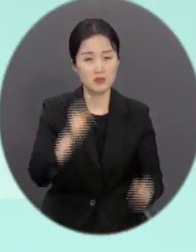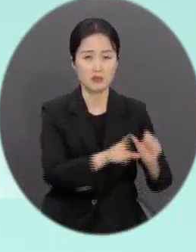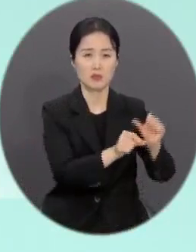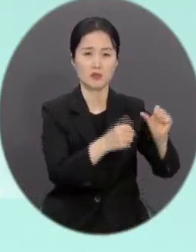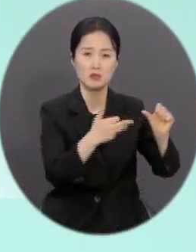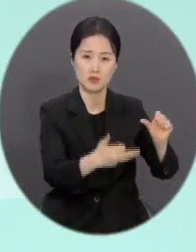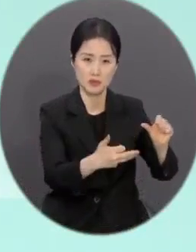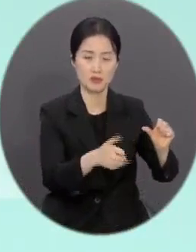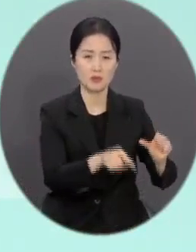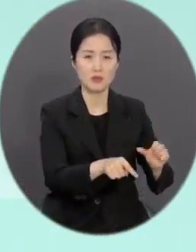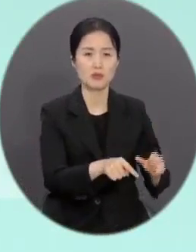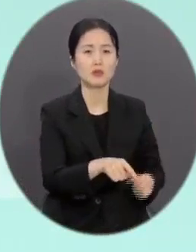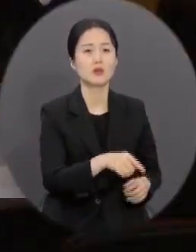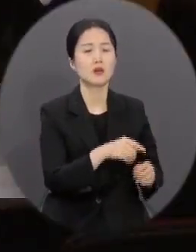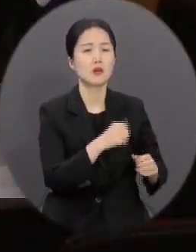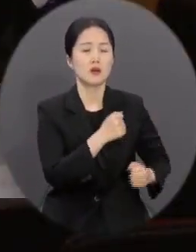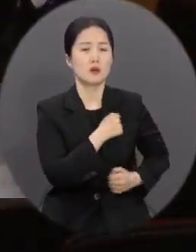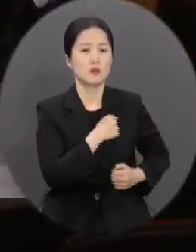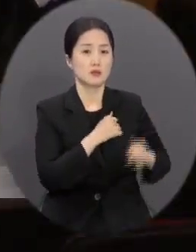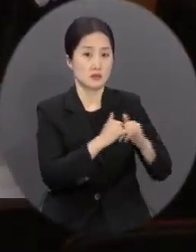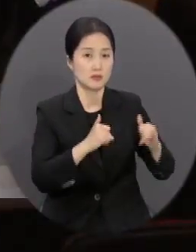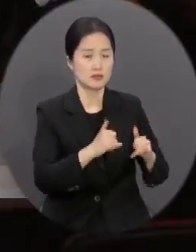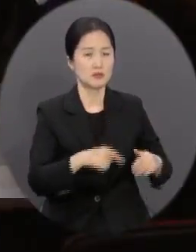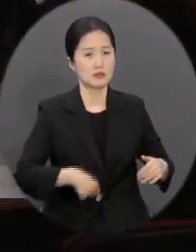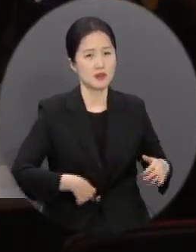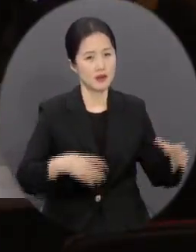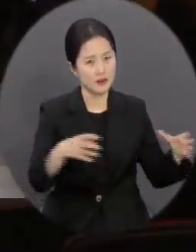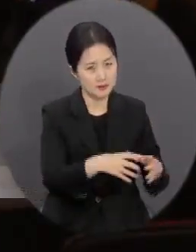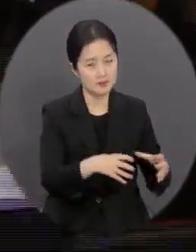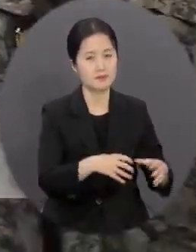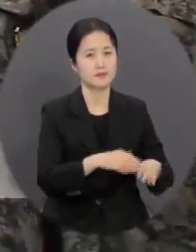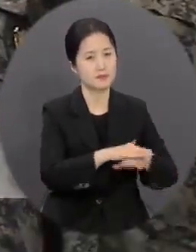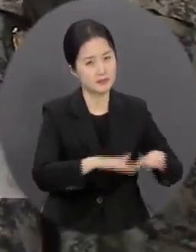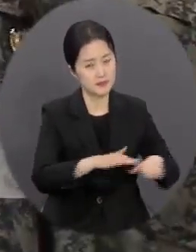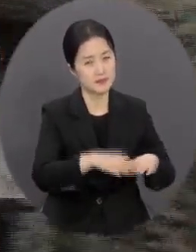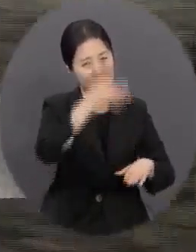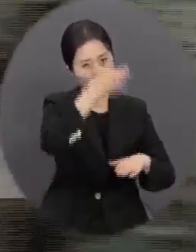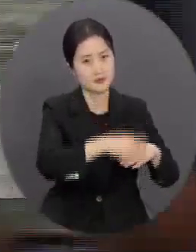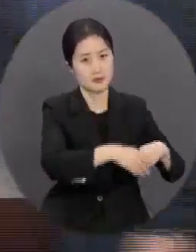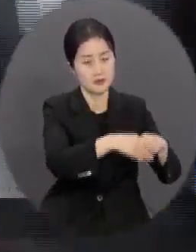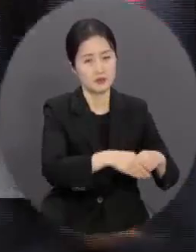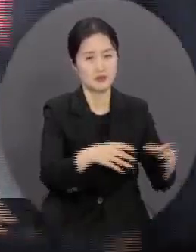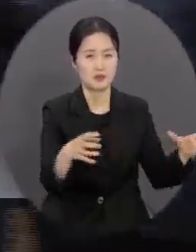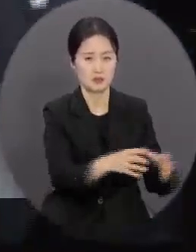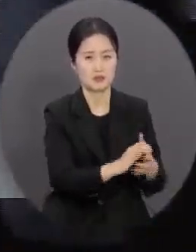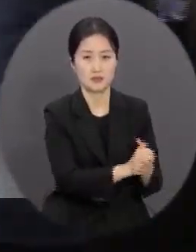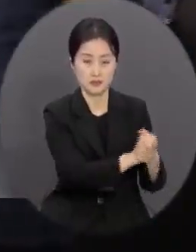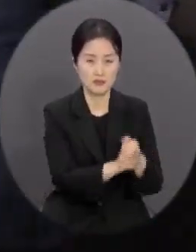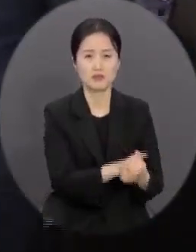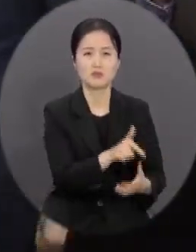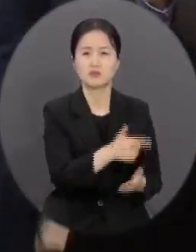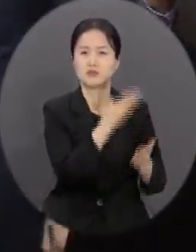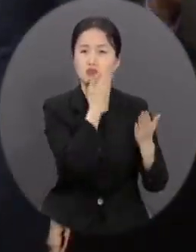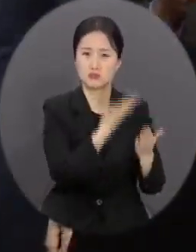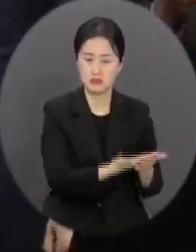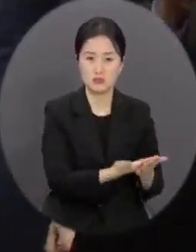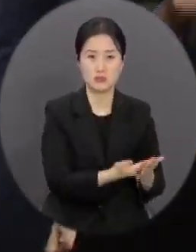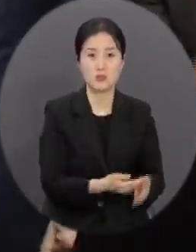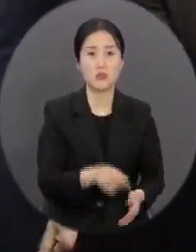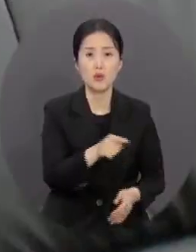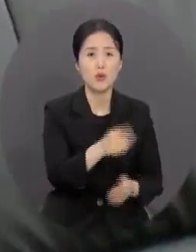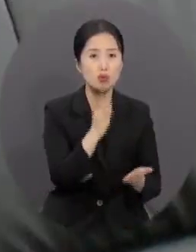동지회와 화합은 꼭 필요한 일이었다며 기념재단이 이야기하는 가해자의 진정한 사죄란 도대체 무엇이냐고